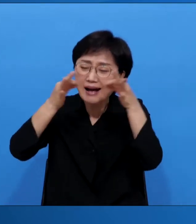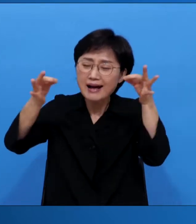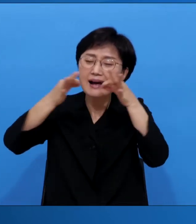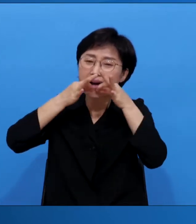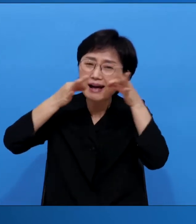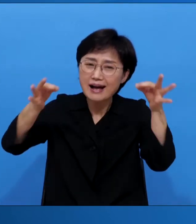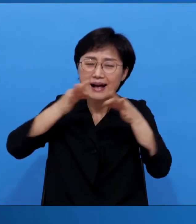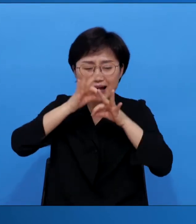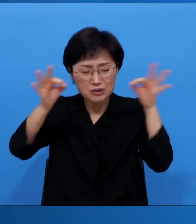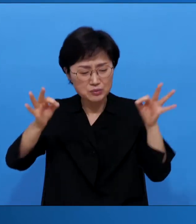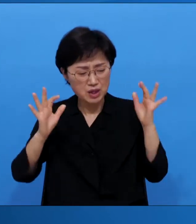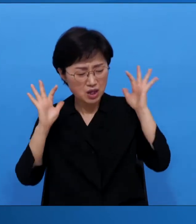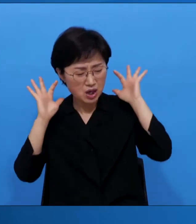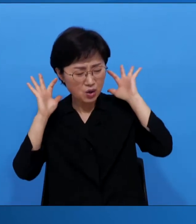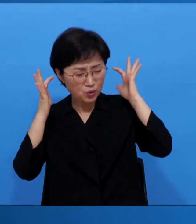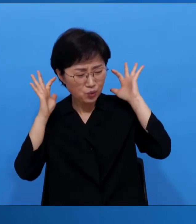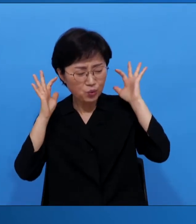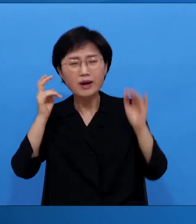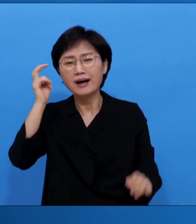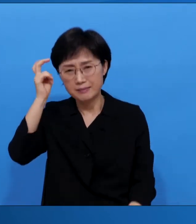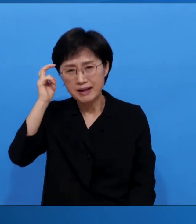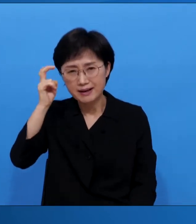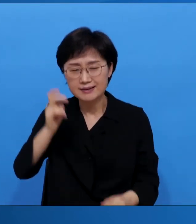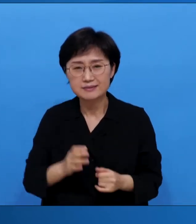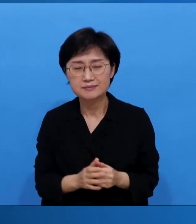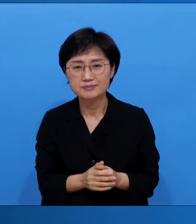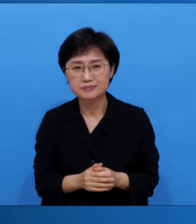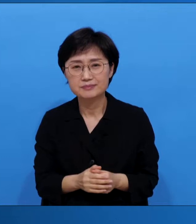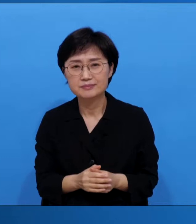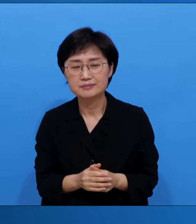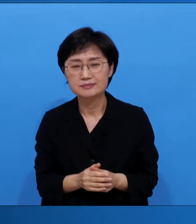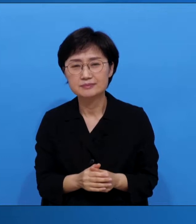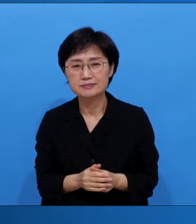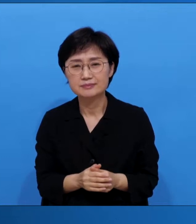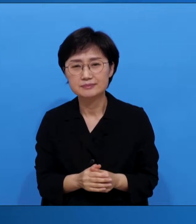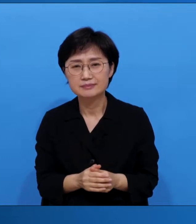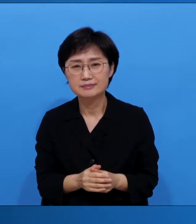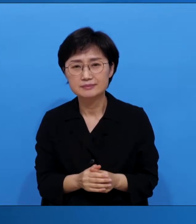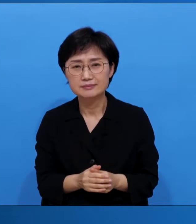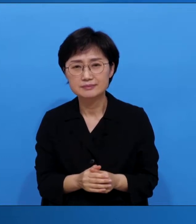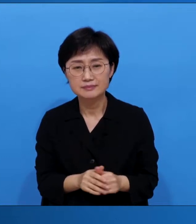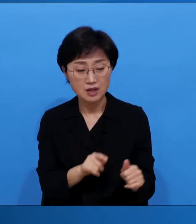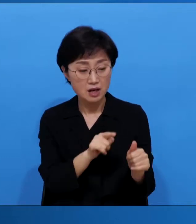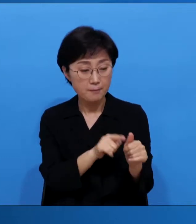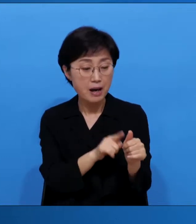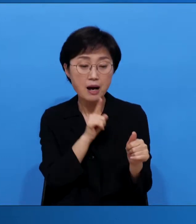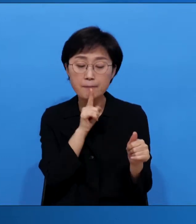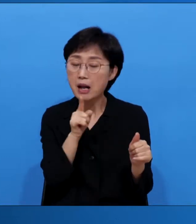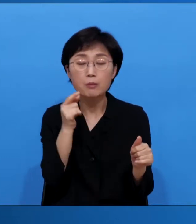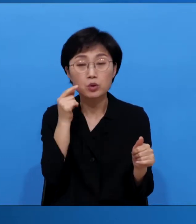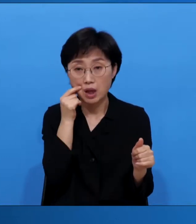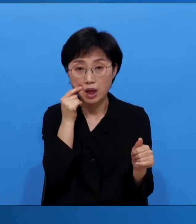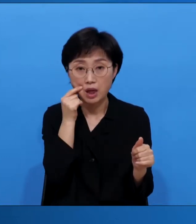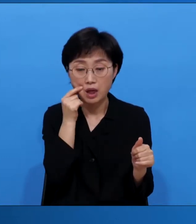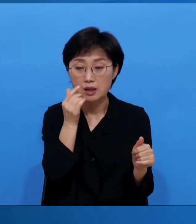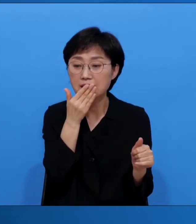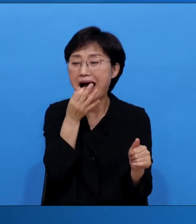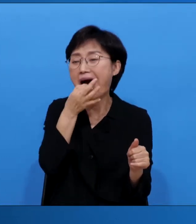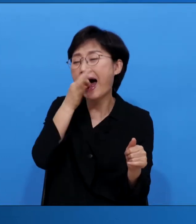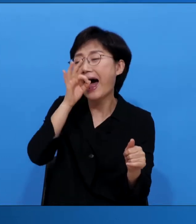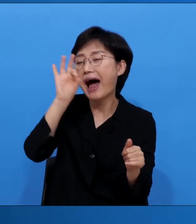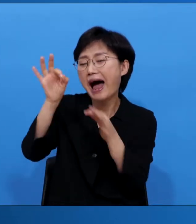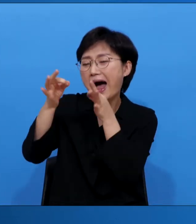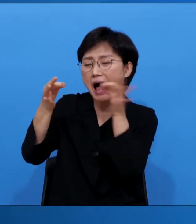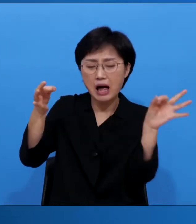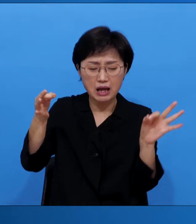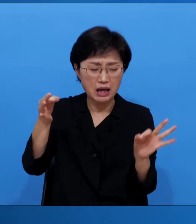he's probably making strange sounds and he's just feeling his way around. 말을 할 줄 모르니까 이상한 소리를 막 냈겠죠.